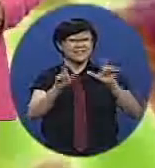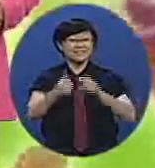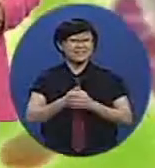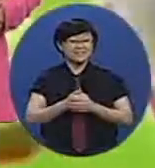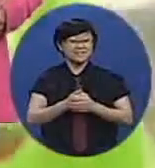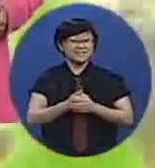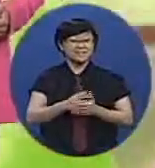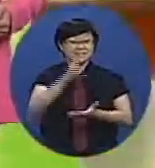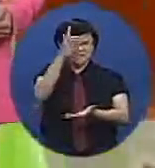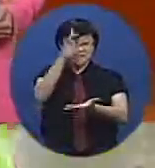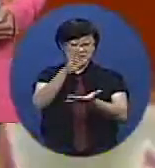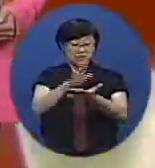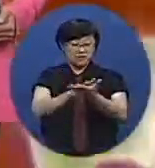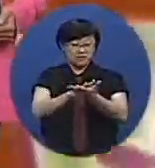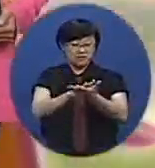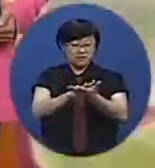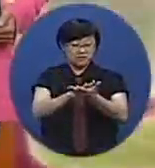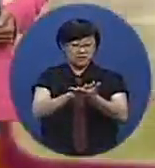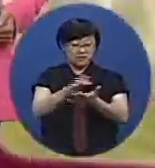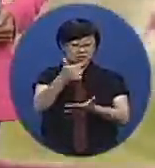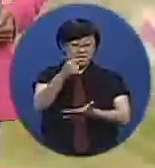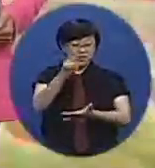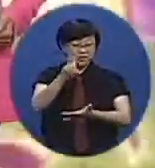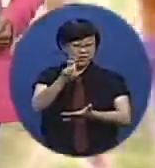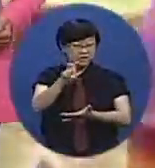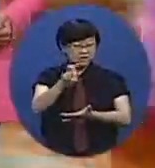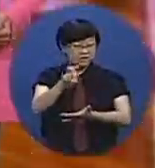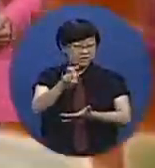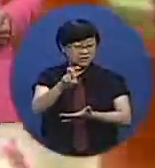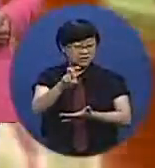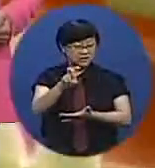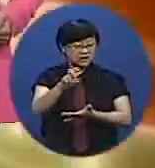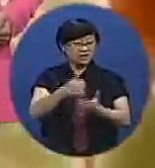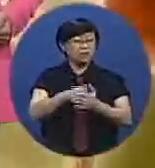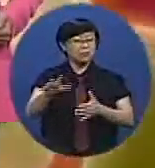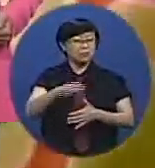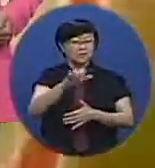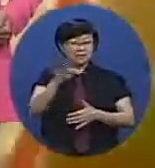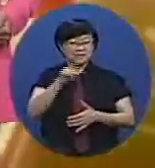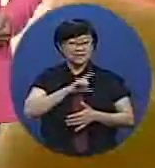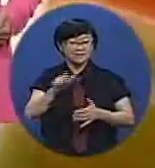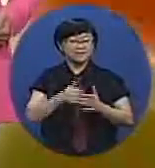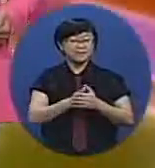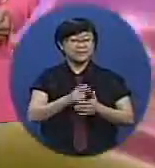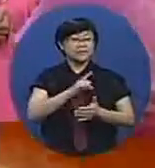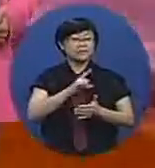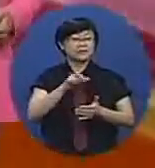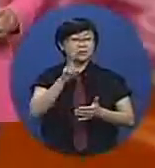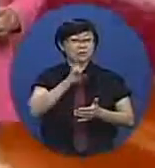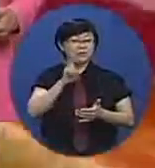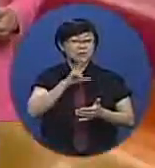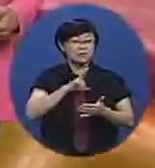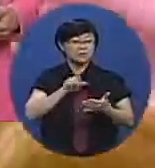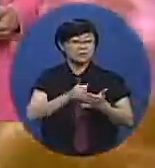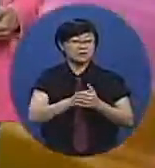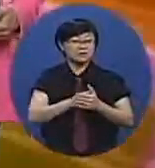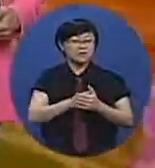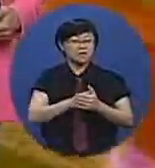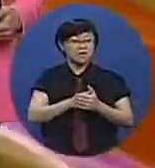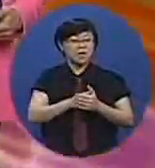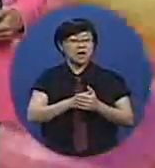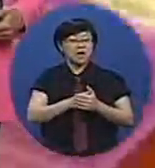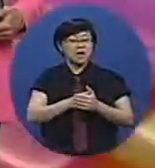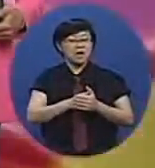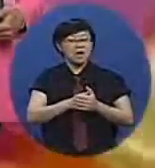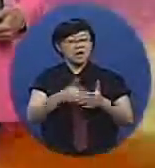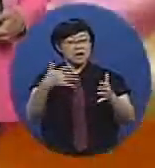네, 여기 천안의 남미순이라고 합니다. 예, 천안. 아, 네. 천안이군요. 어떤 노래 불러주시겠어요? 네, 이은하 씨, 아직도